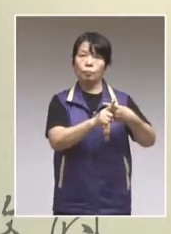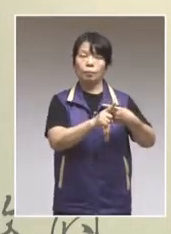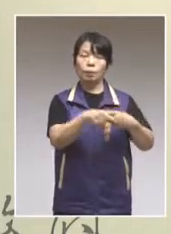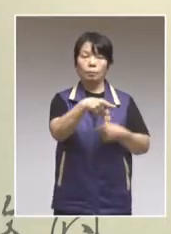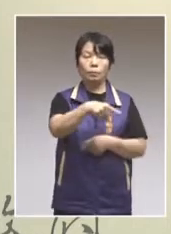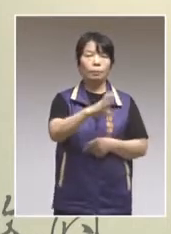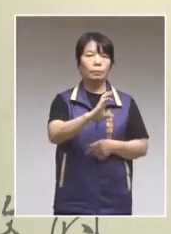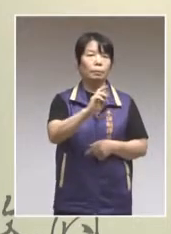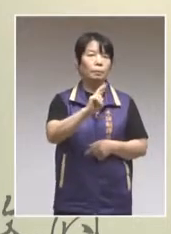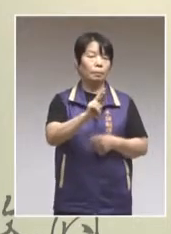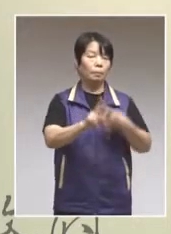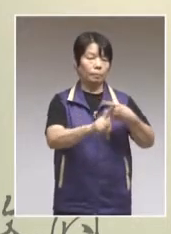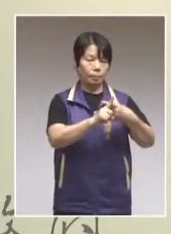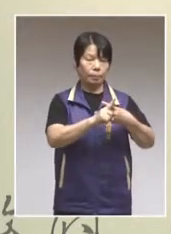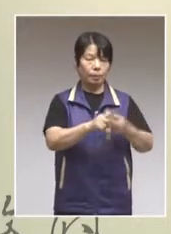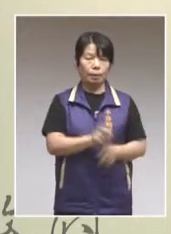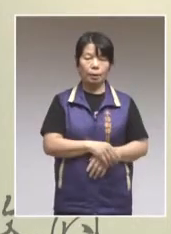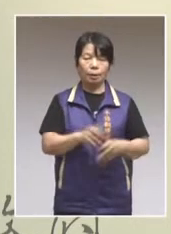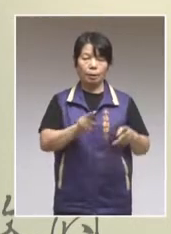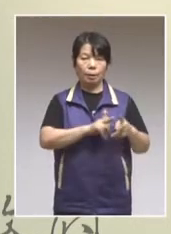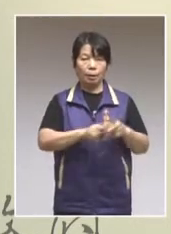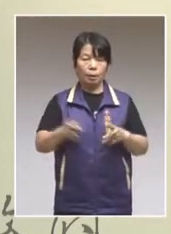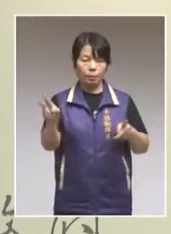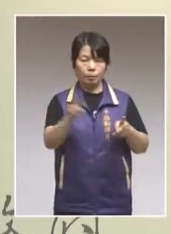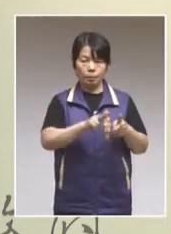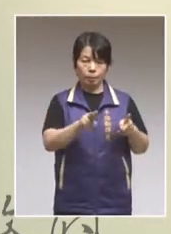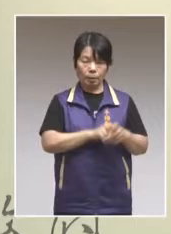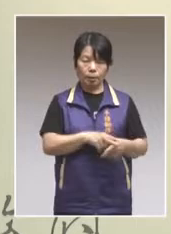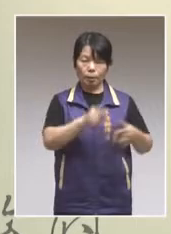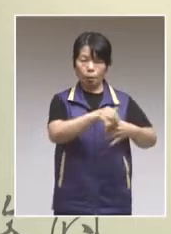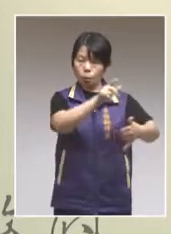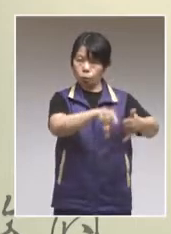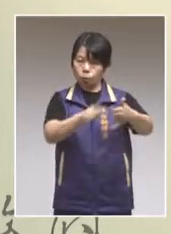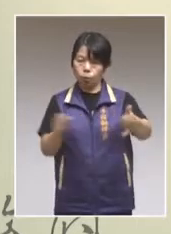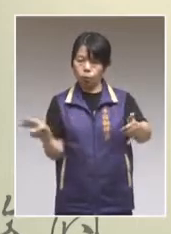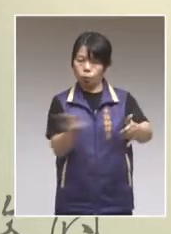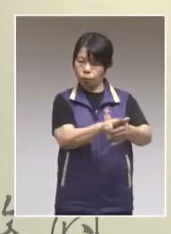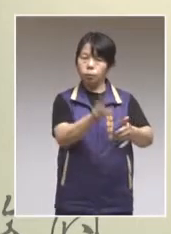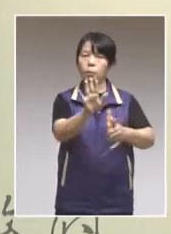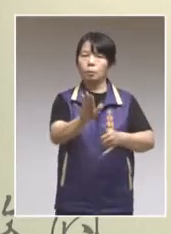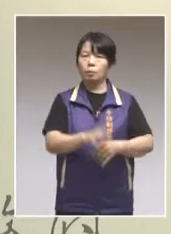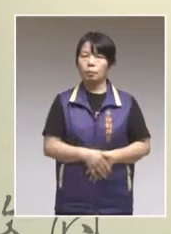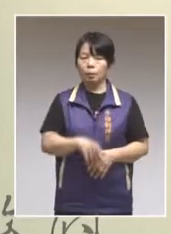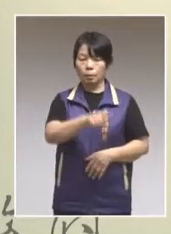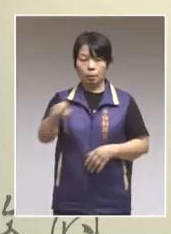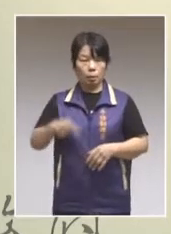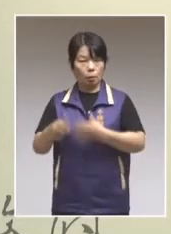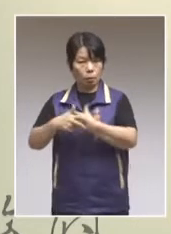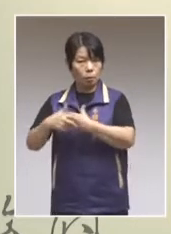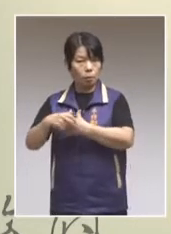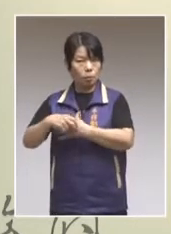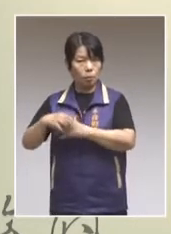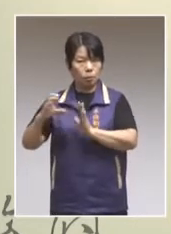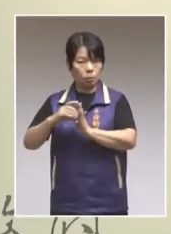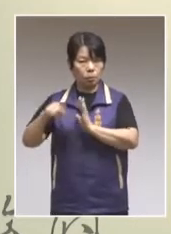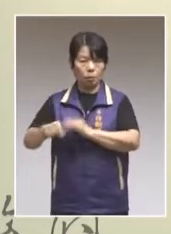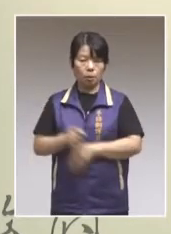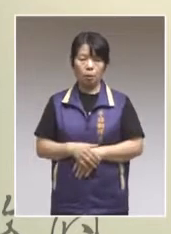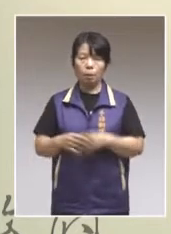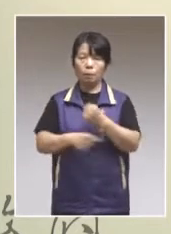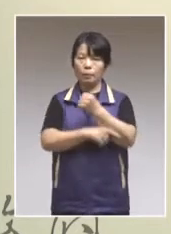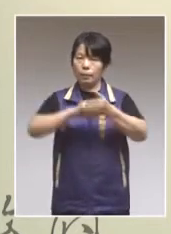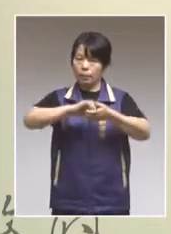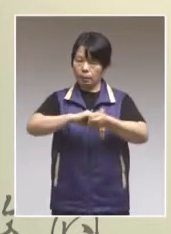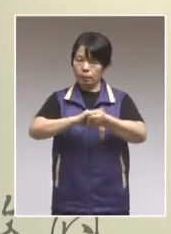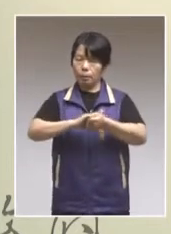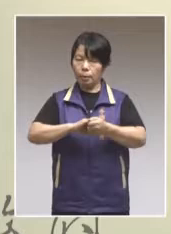PCR 阳性发简讯到个人的手上，然后我们这边在卫生单位这边会经过法定传染病系